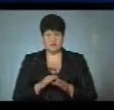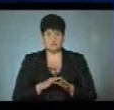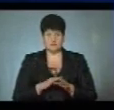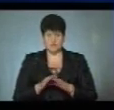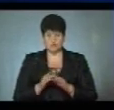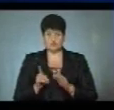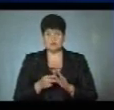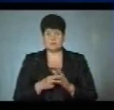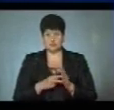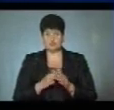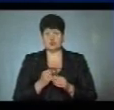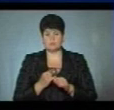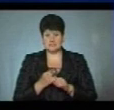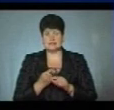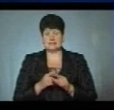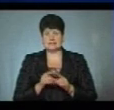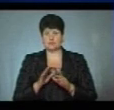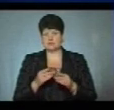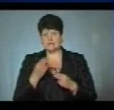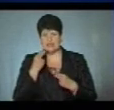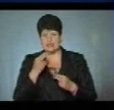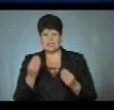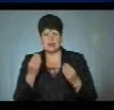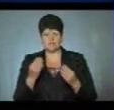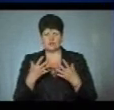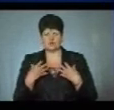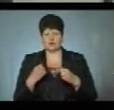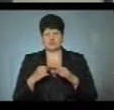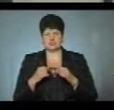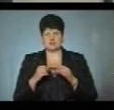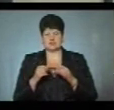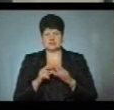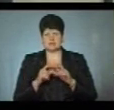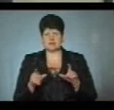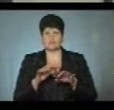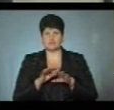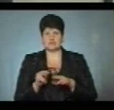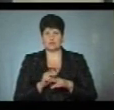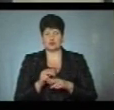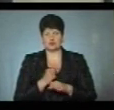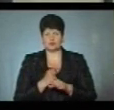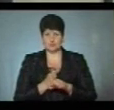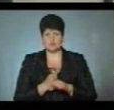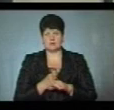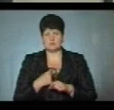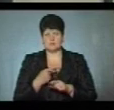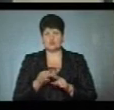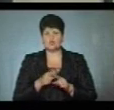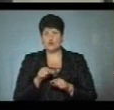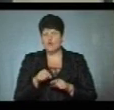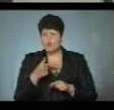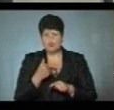що заплановано зробити в даному закладі, це буде, напевно, найкращий оздоровчий заклад в нас в області. І там тривають ремонтні роботи. У зв'язку з тим він цього року не